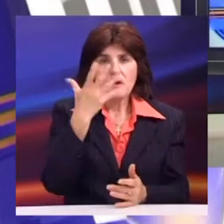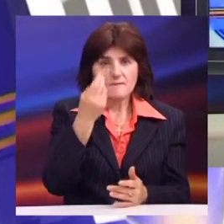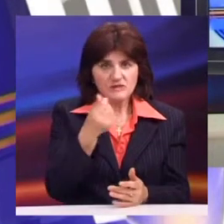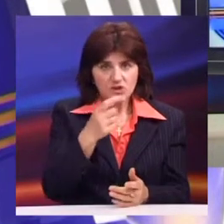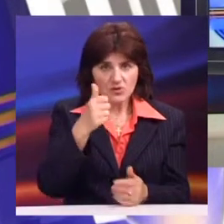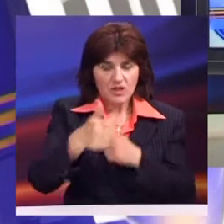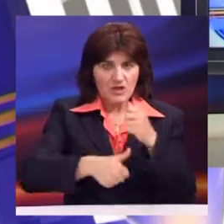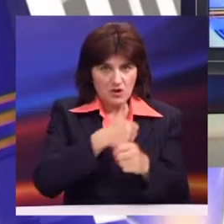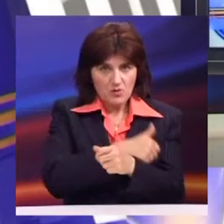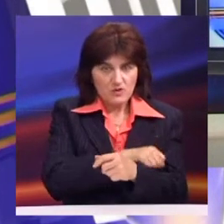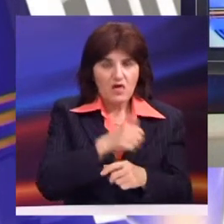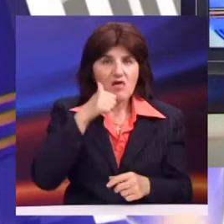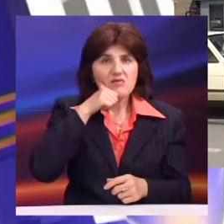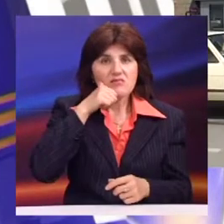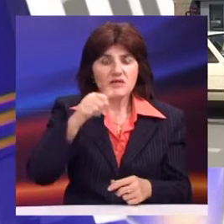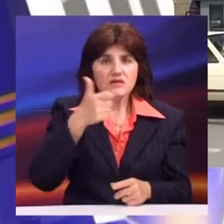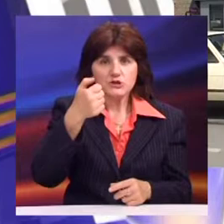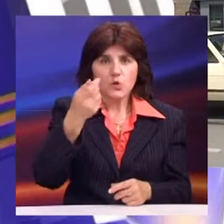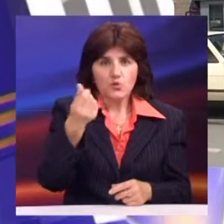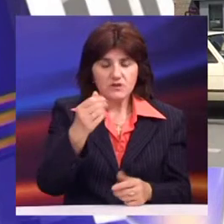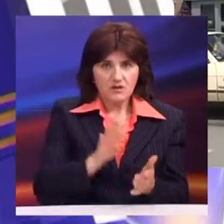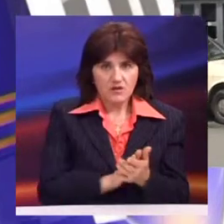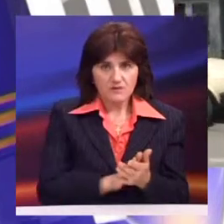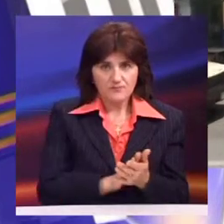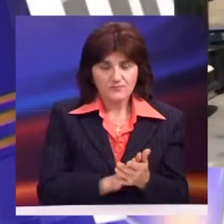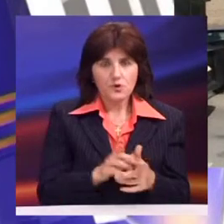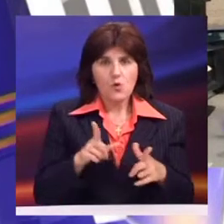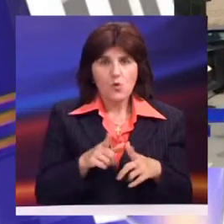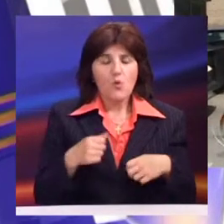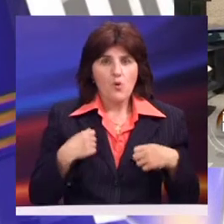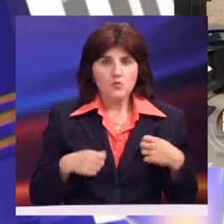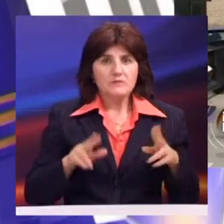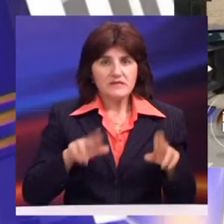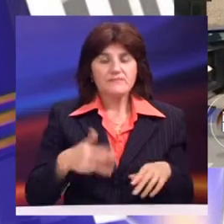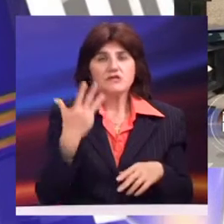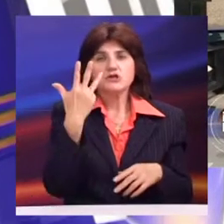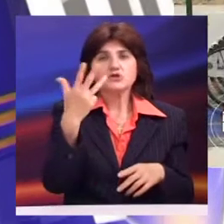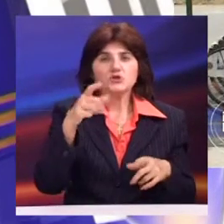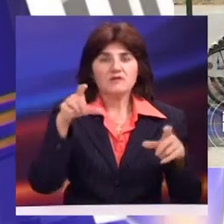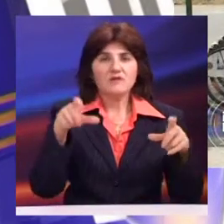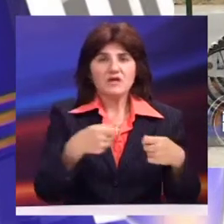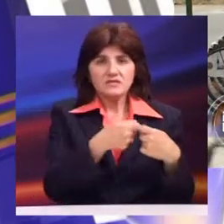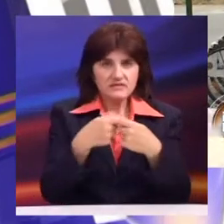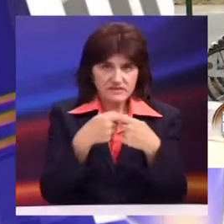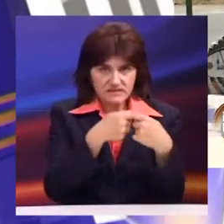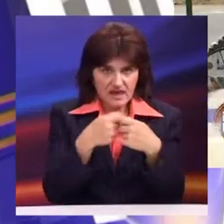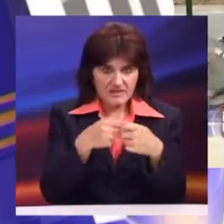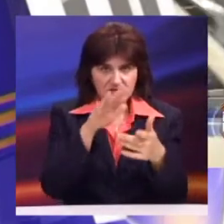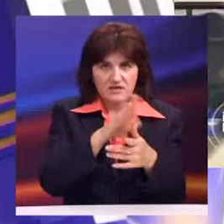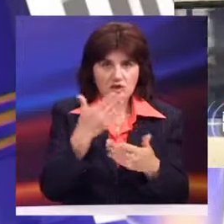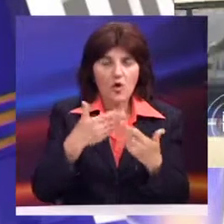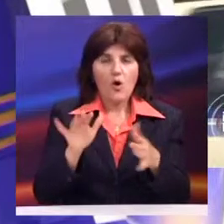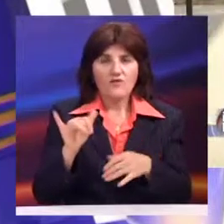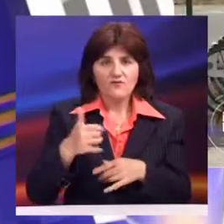iznajmljivanje košta 100 dinara. U Subotici trenutno postoje 4 stanice, i to poluautomatska kod